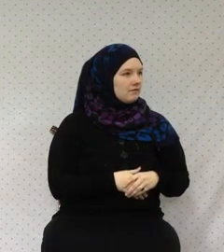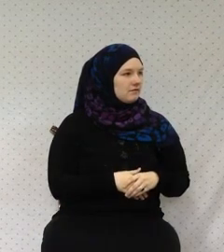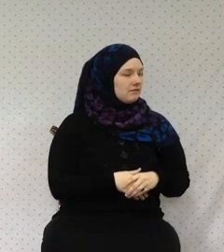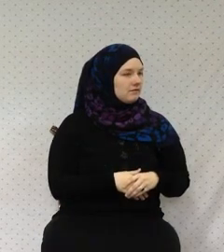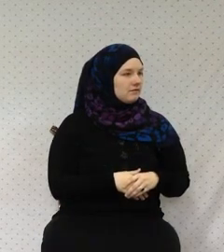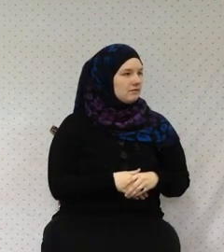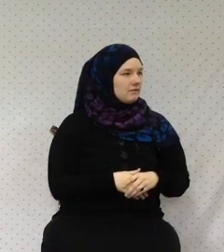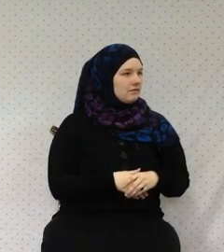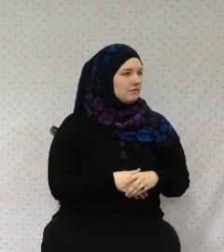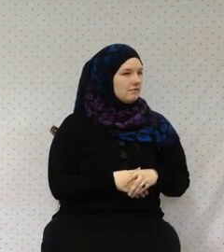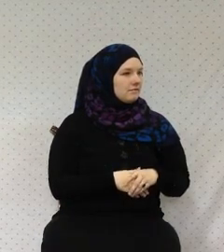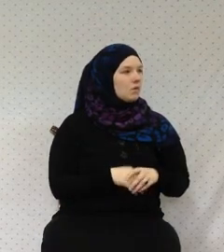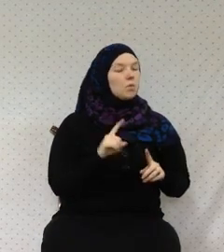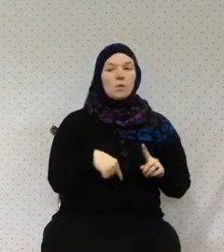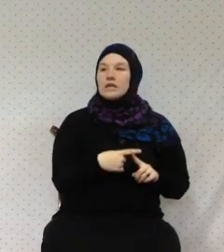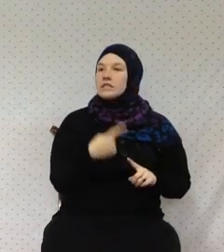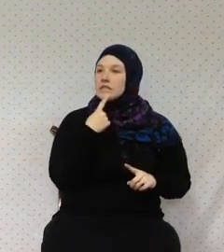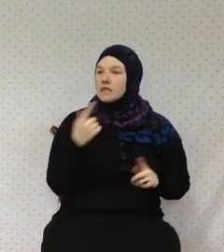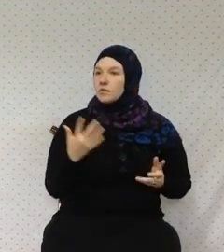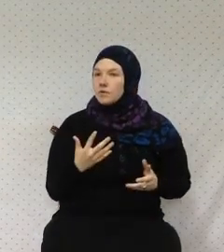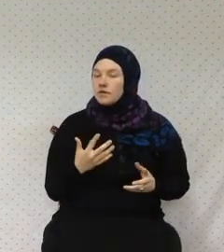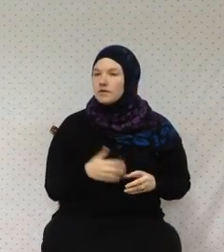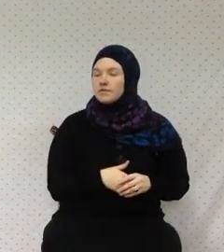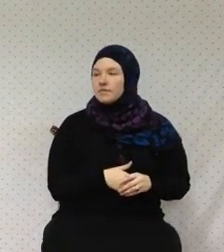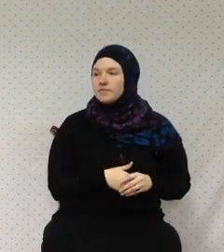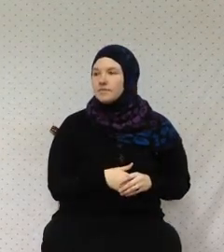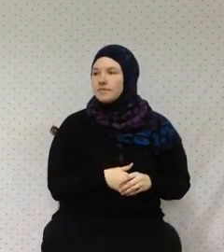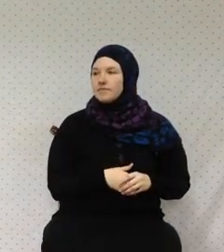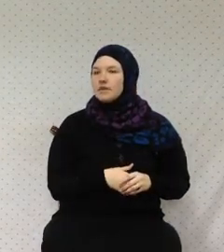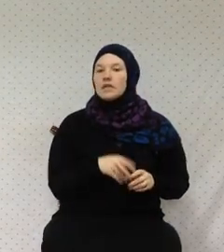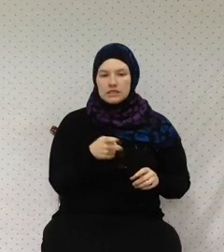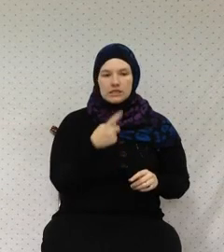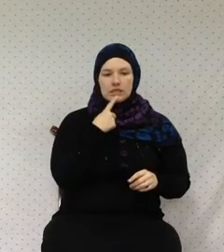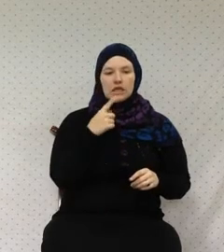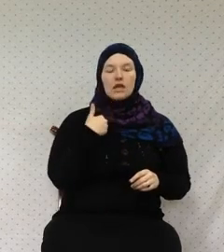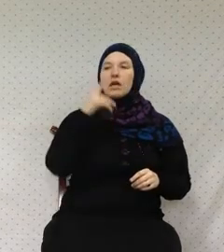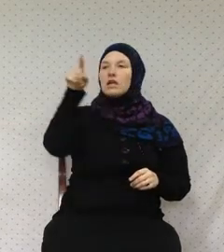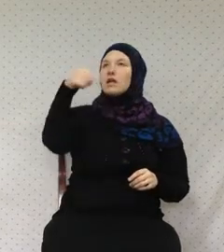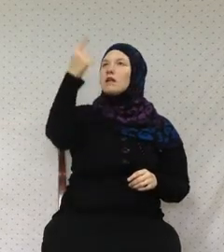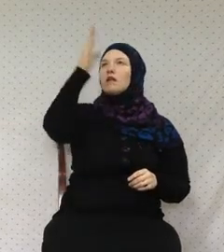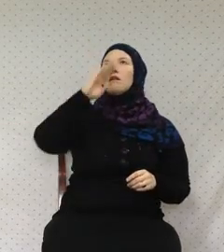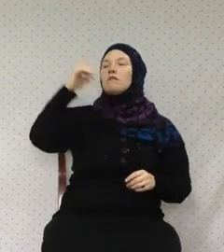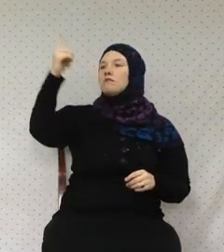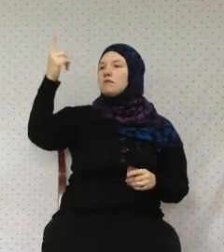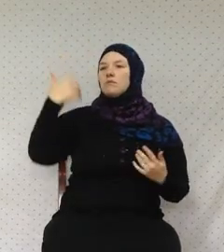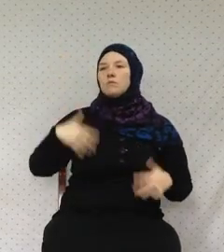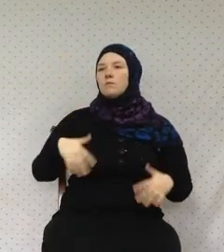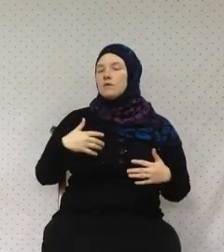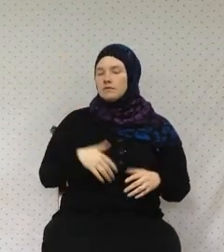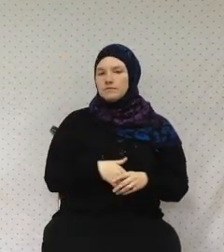Just a few minutes late, when he said, آمَنْتُ أَنَّهُ لَا إِلَهَ إِلَّا الَّذِي آمَنَتْ بِهِ